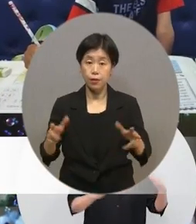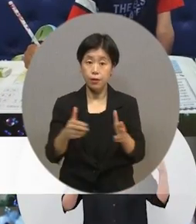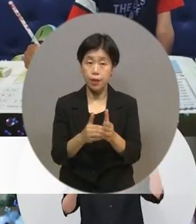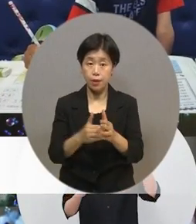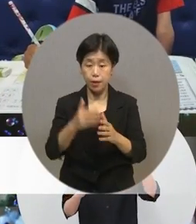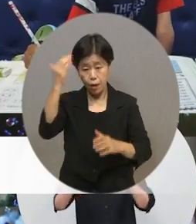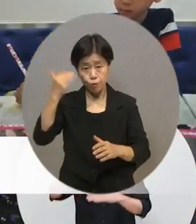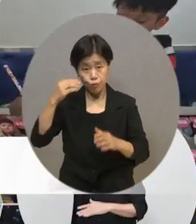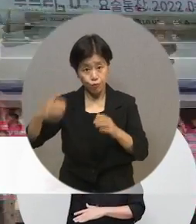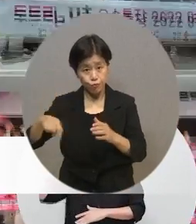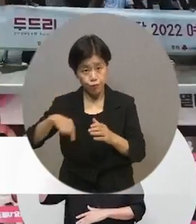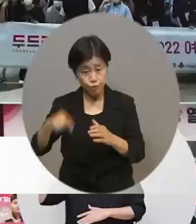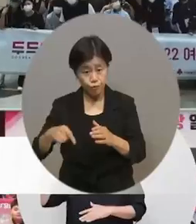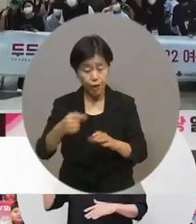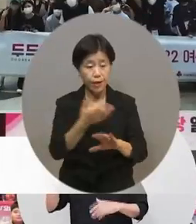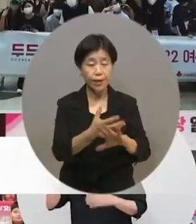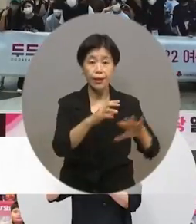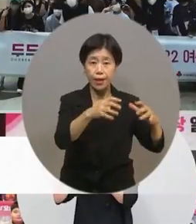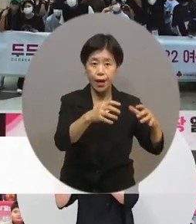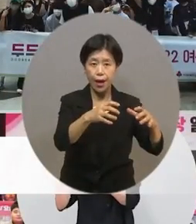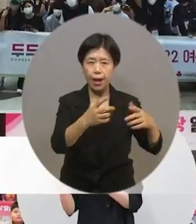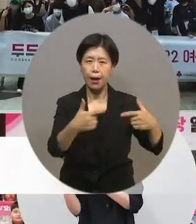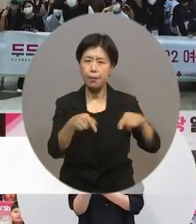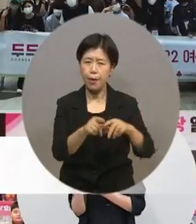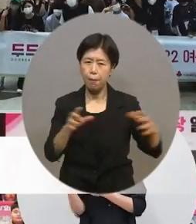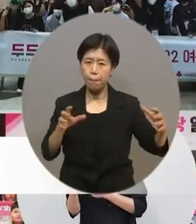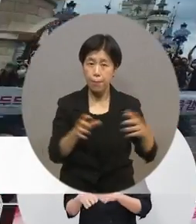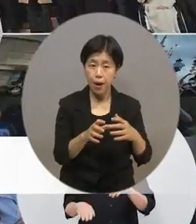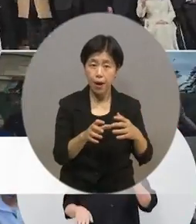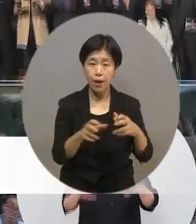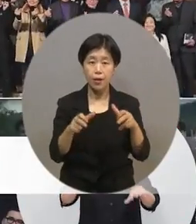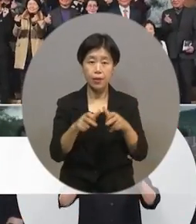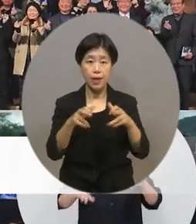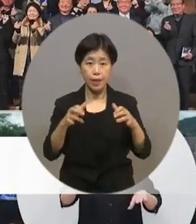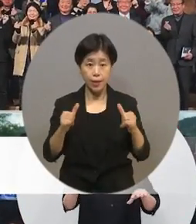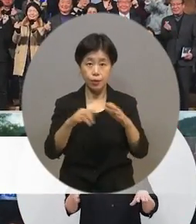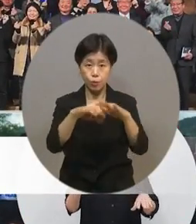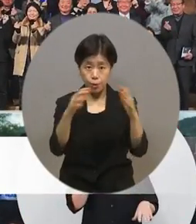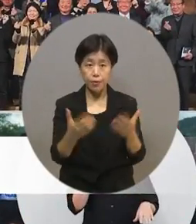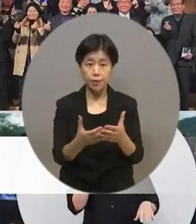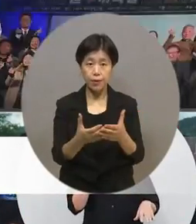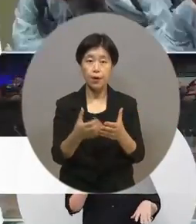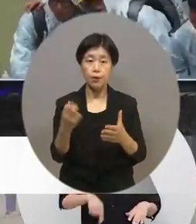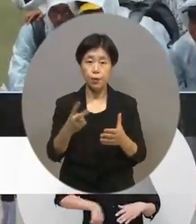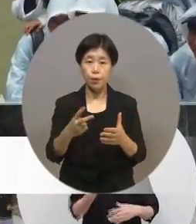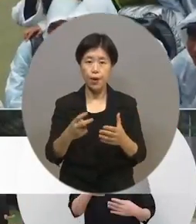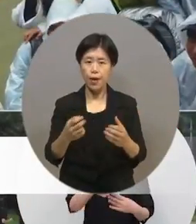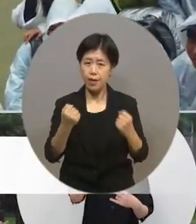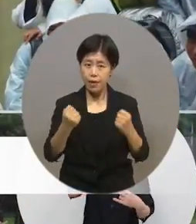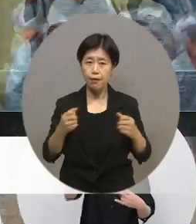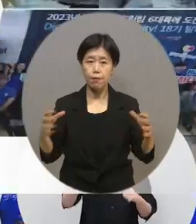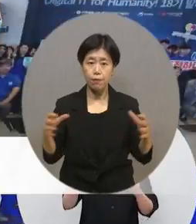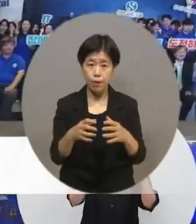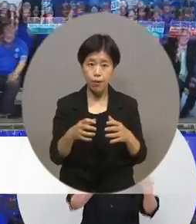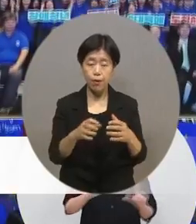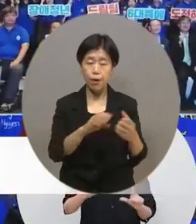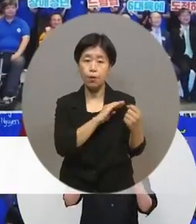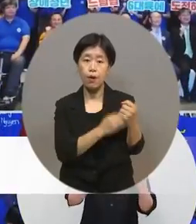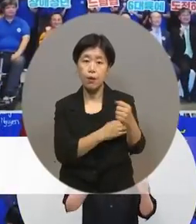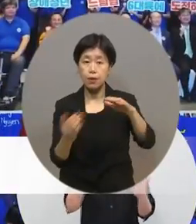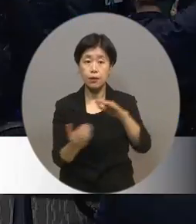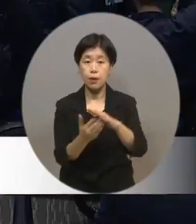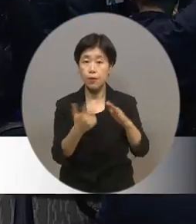물론 국제 사회와 협력하며 장애인과 단체 미래 세대가 함께 힘을 모아 장애인 권리 시련을